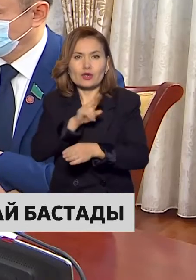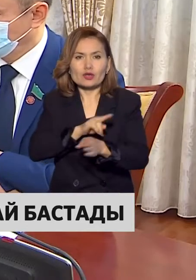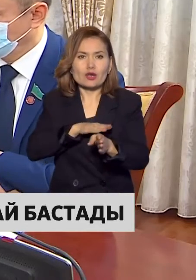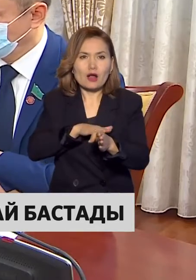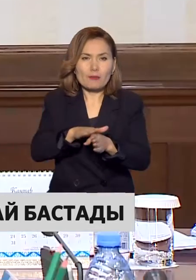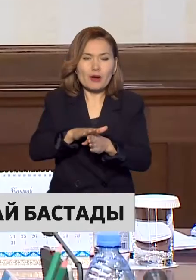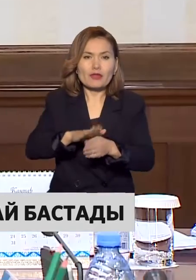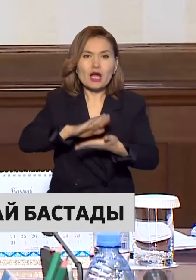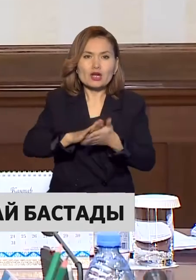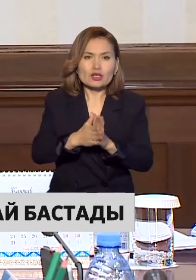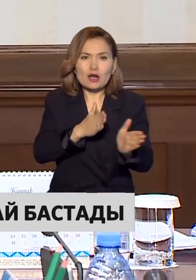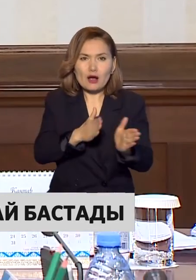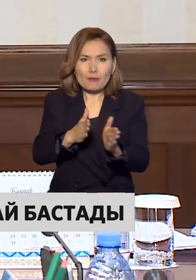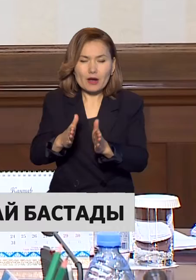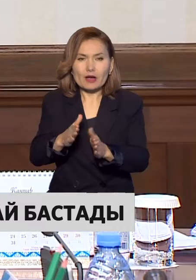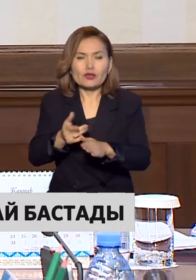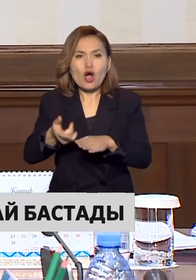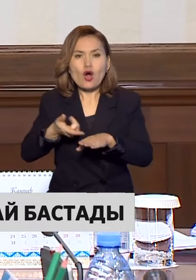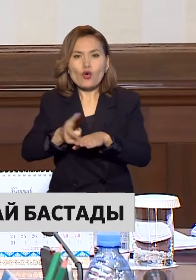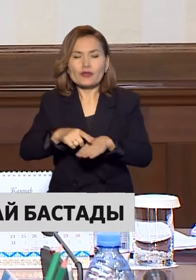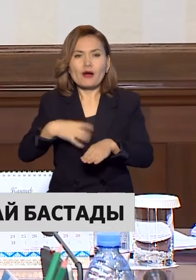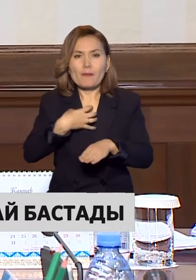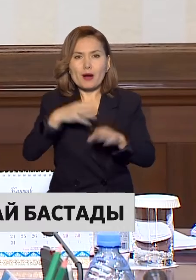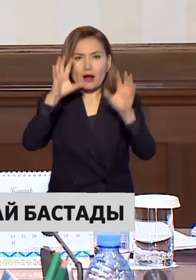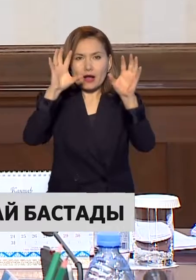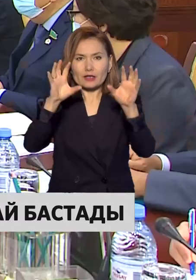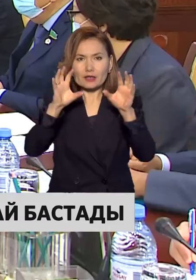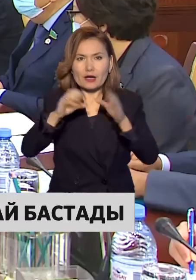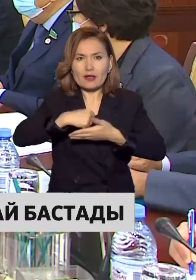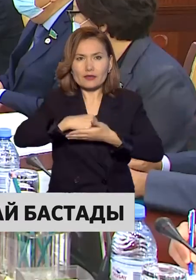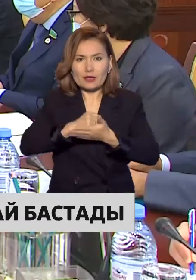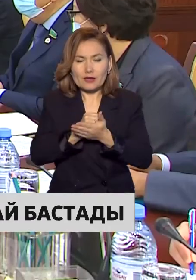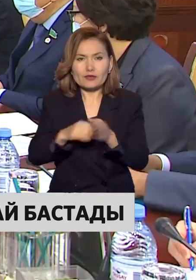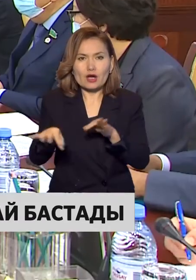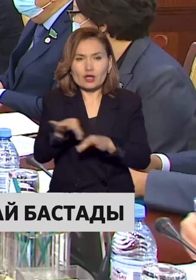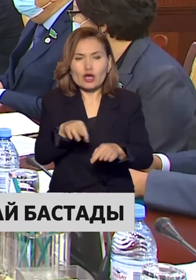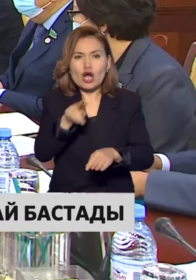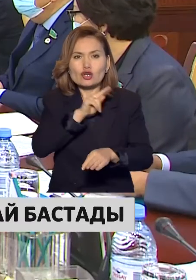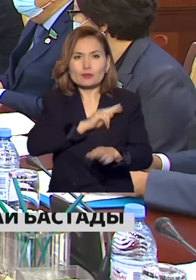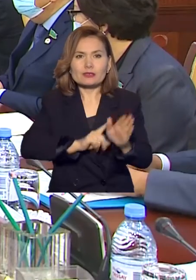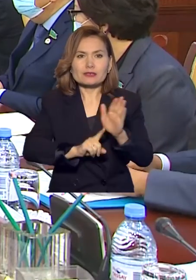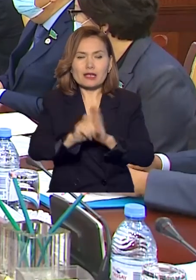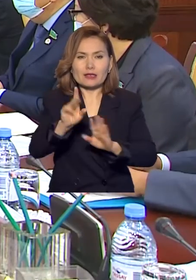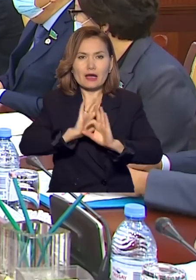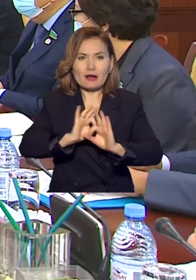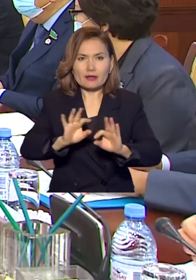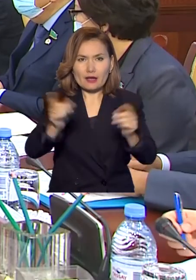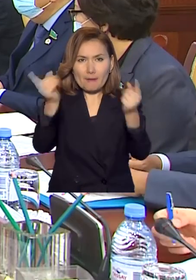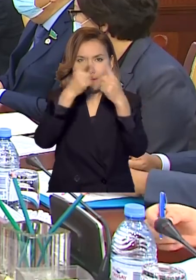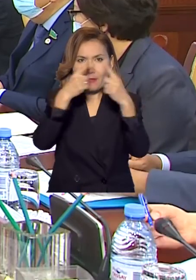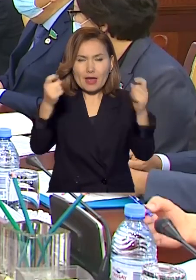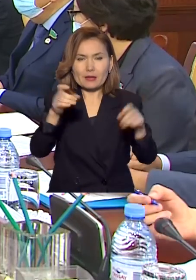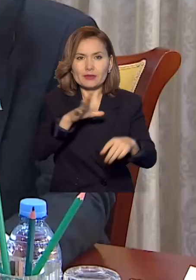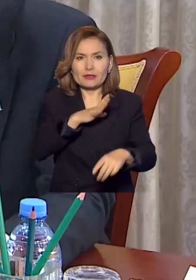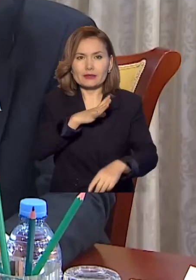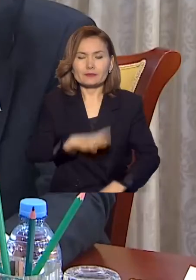қолдап, жағдайды тұрақтандыру үшін бірқатар жаңа заң жобалары бойынша жұмыс басталғанын мәлімдеді.